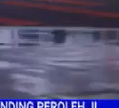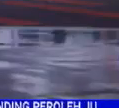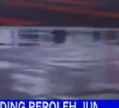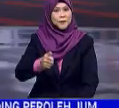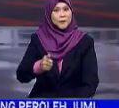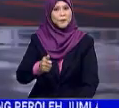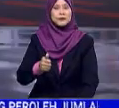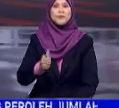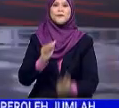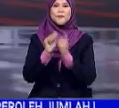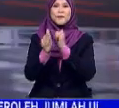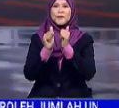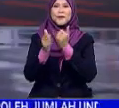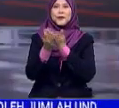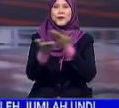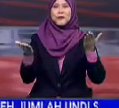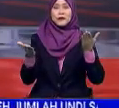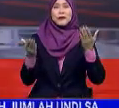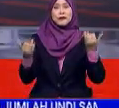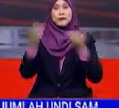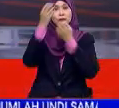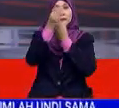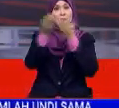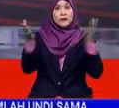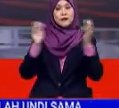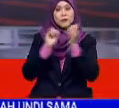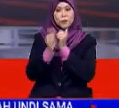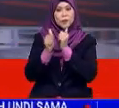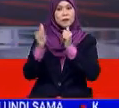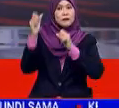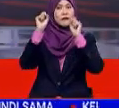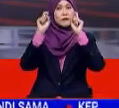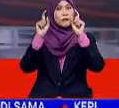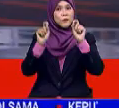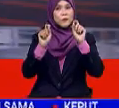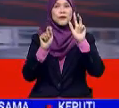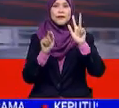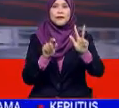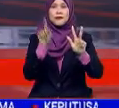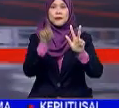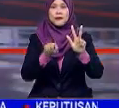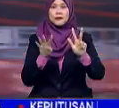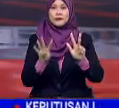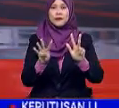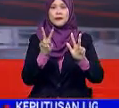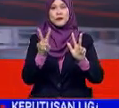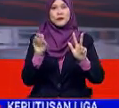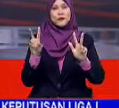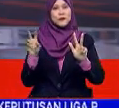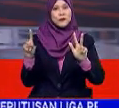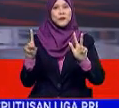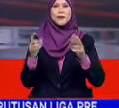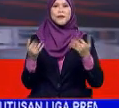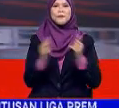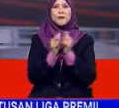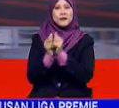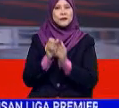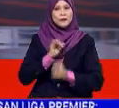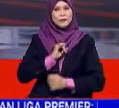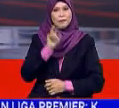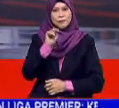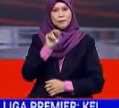Assalamualaikum dan salam sukan untuk semua. Berita sukan malam ini Sabtu 3 April 2021 bersama saya Nazrif Ahmad